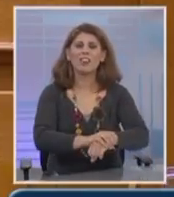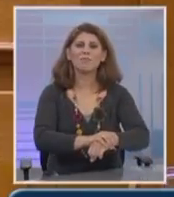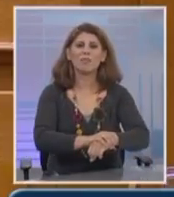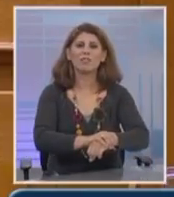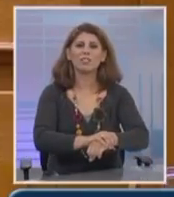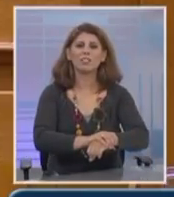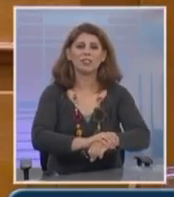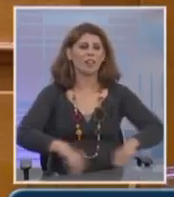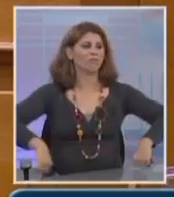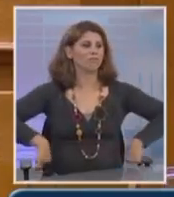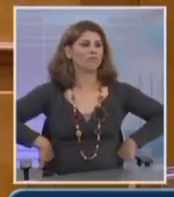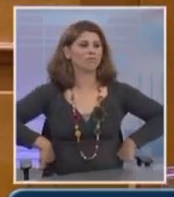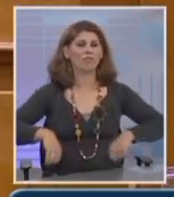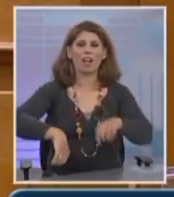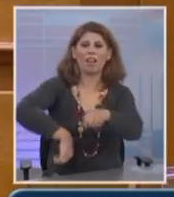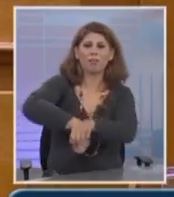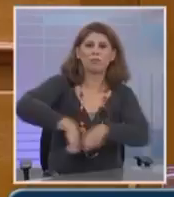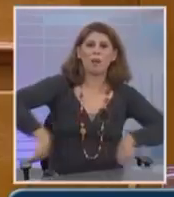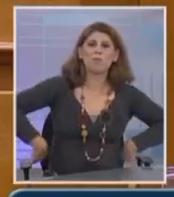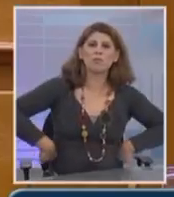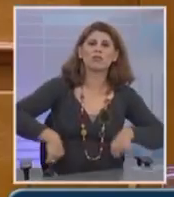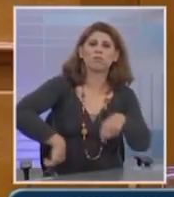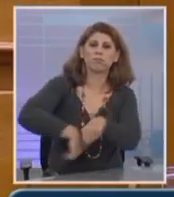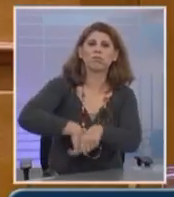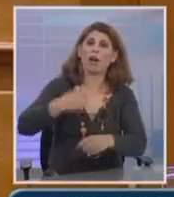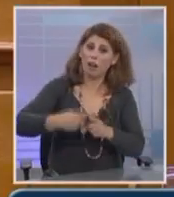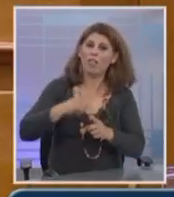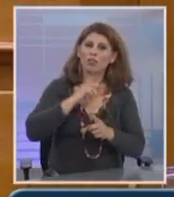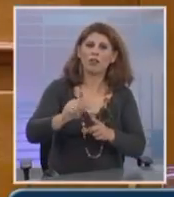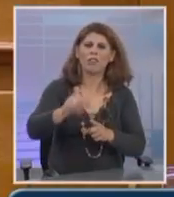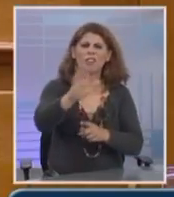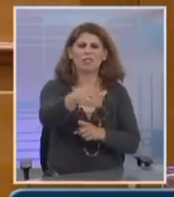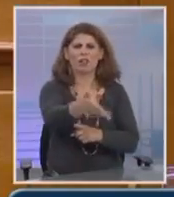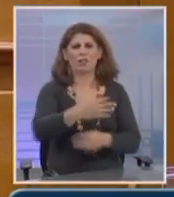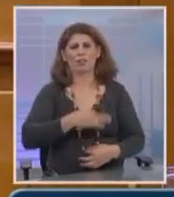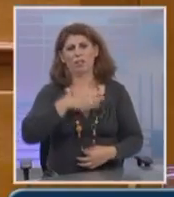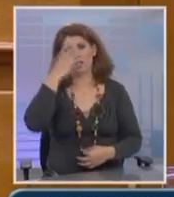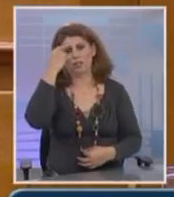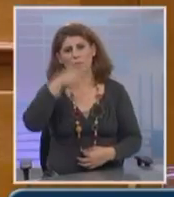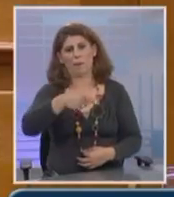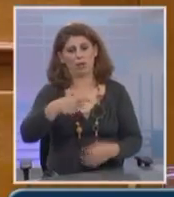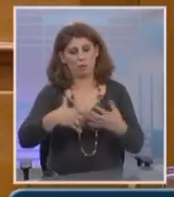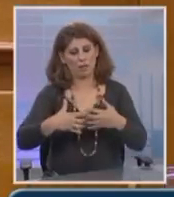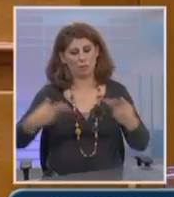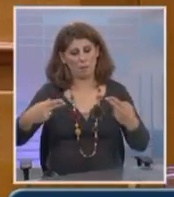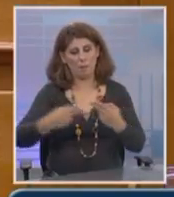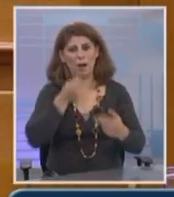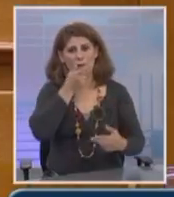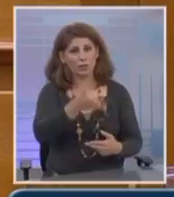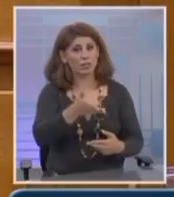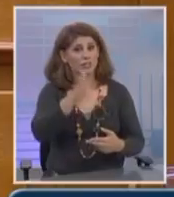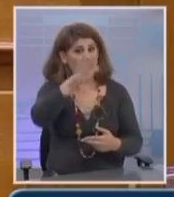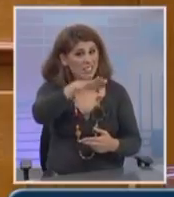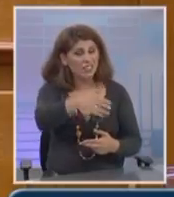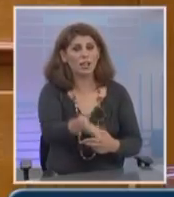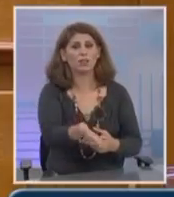δένουν πισάγκωνα. Και δυστυχώς και τη χώρα μαζί. Σας εξευτελίζουν, κύριε Τσίπρα, με το μηχανισμό περικοπής δαπανών. Και σας